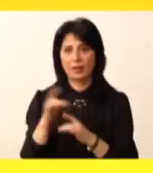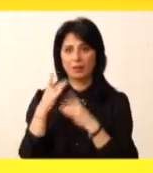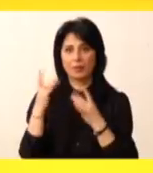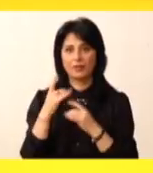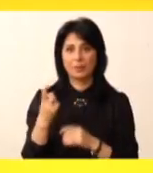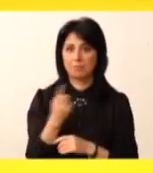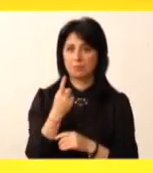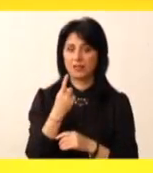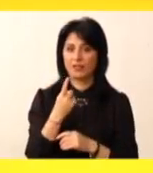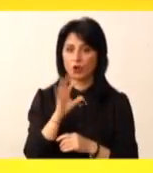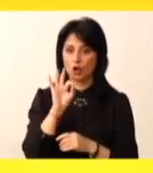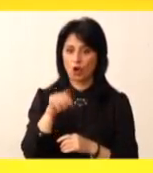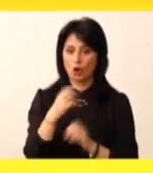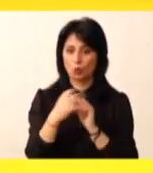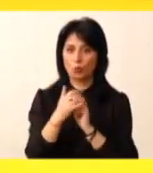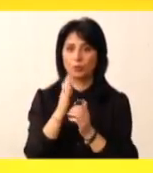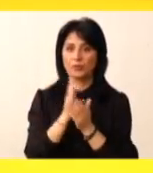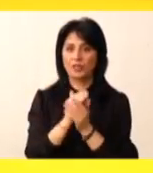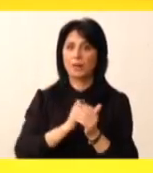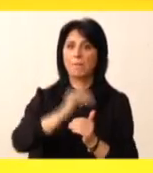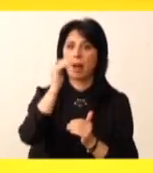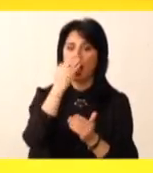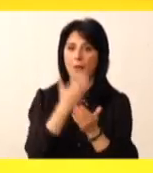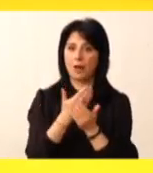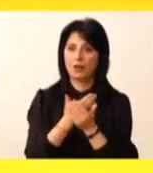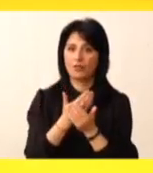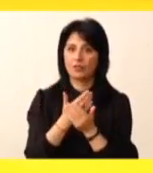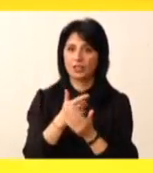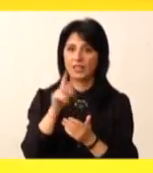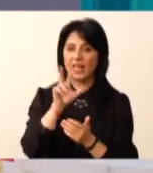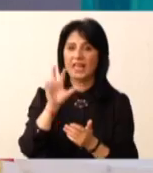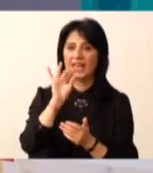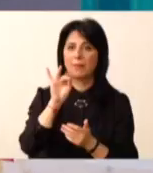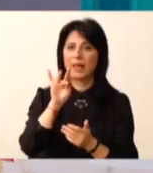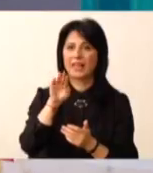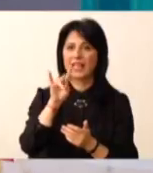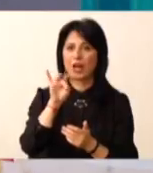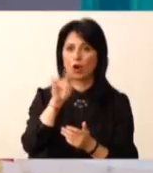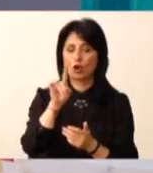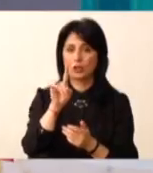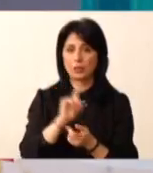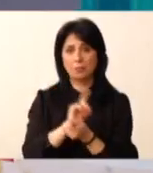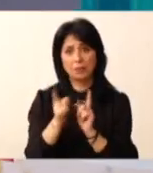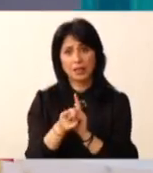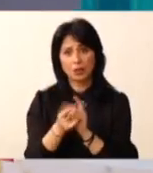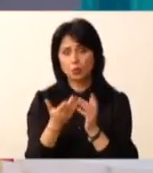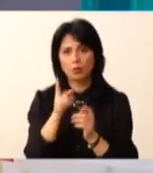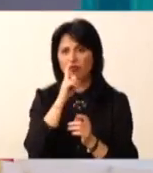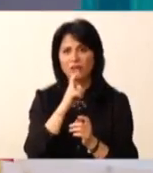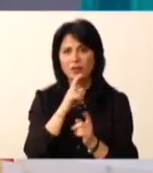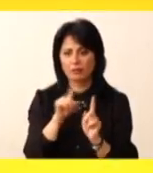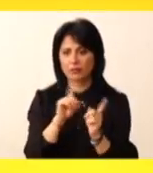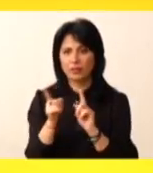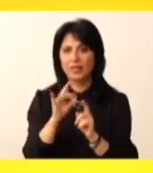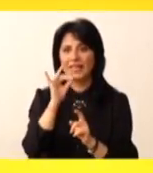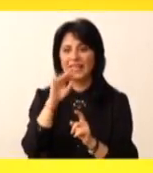მითხრა პირველად, რომ 0.15 არისო მაღალი მაჩვენებელი, ჰიპერთერიოზი არისო და პირიქით არის თუ როგორ ვერ გავიგე. მე